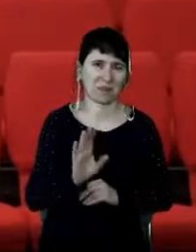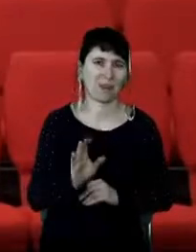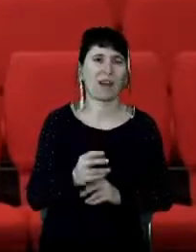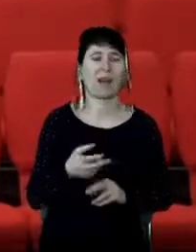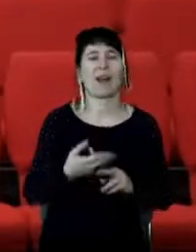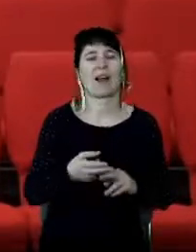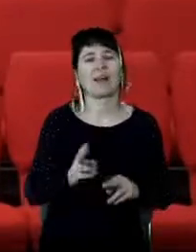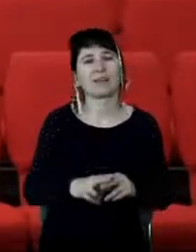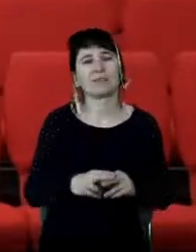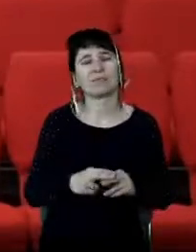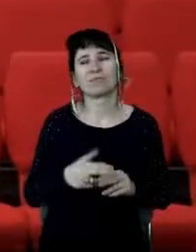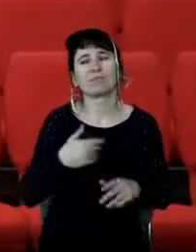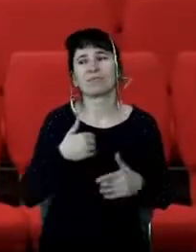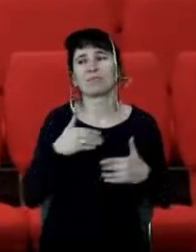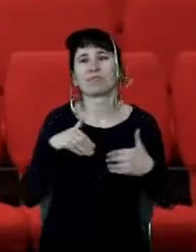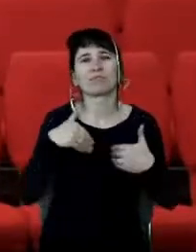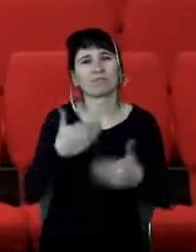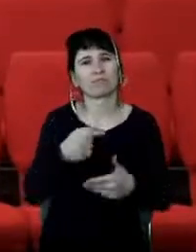би